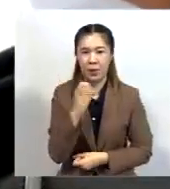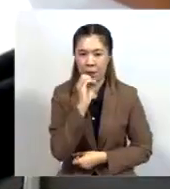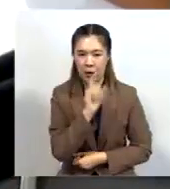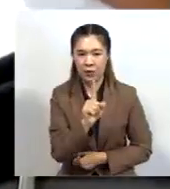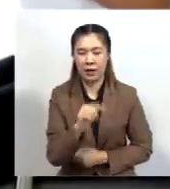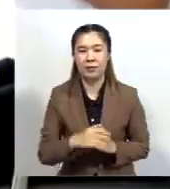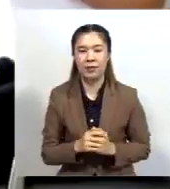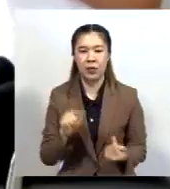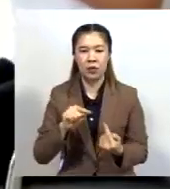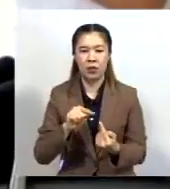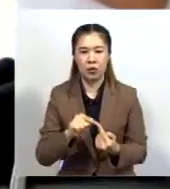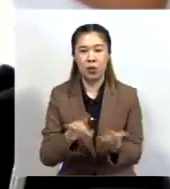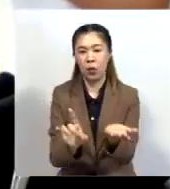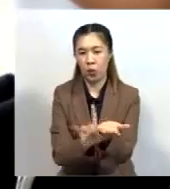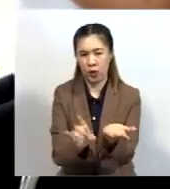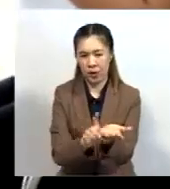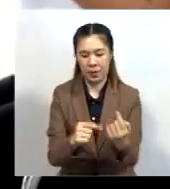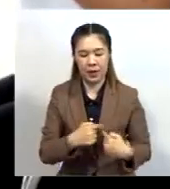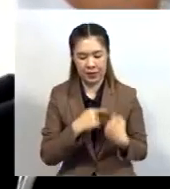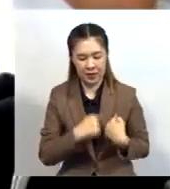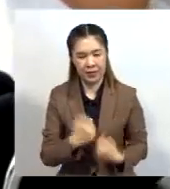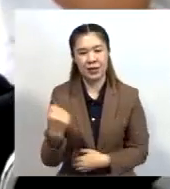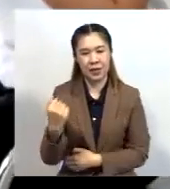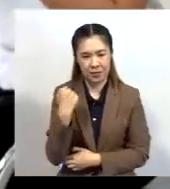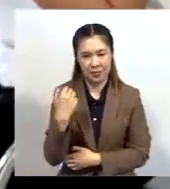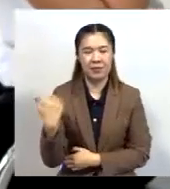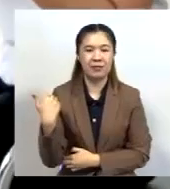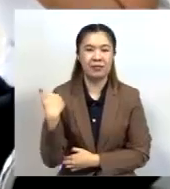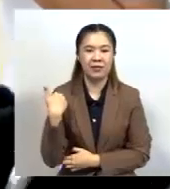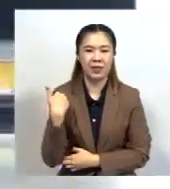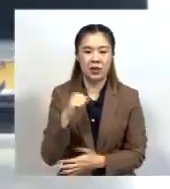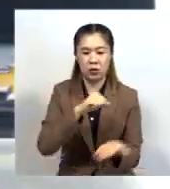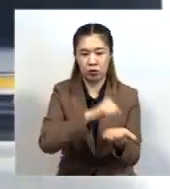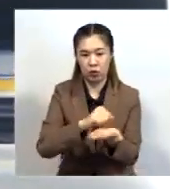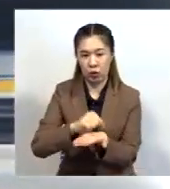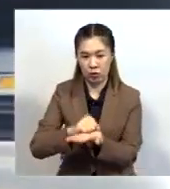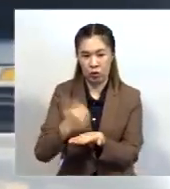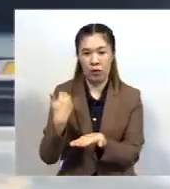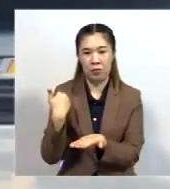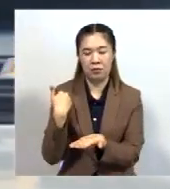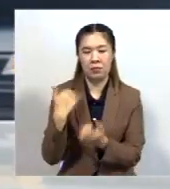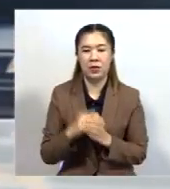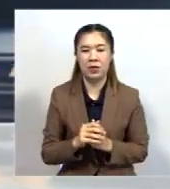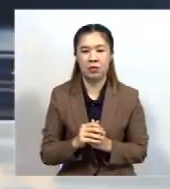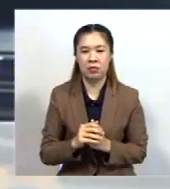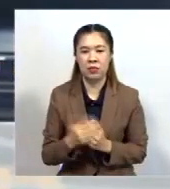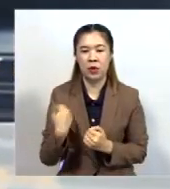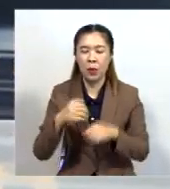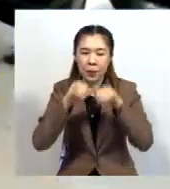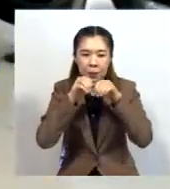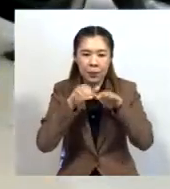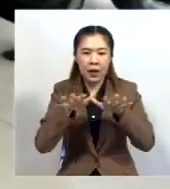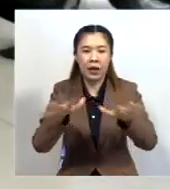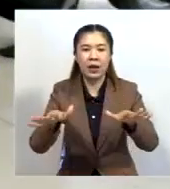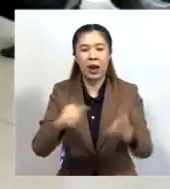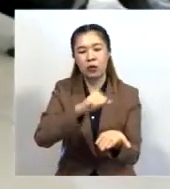ายังเชื่อมั่นในประสิทธิภาพของรถแล้วก็มั่นใจบริการหลังการขายซึ่งยอดสั่งจองเมื่อวานนี้เกินจำนวนด้วยนะคะทำให้โชว์รูมต้องออกประกาศ